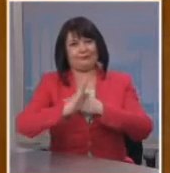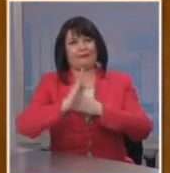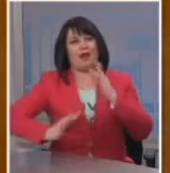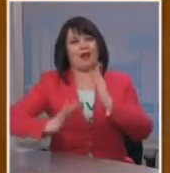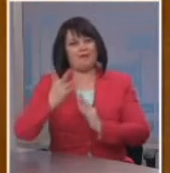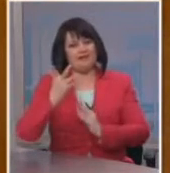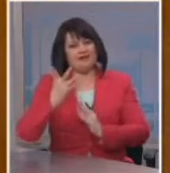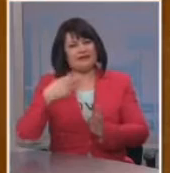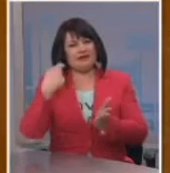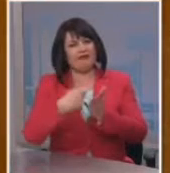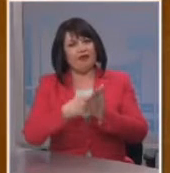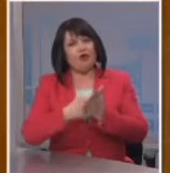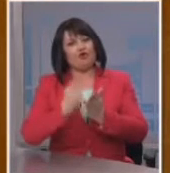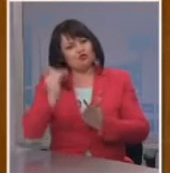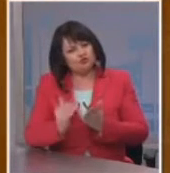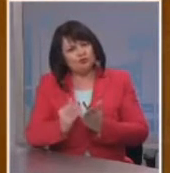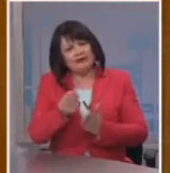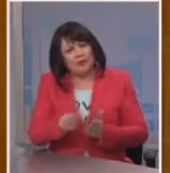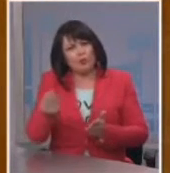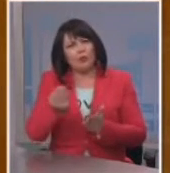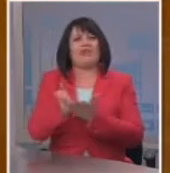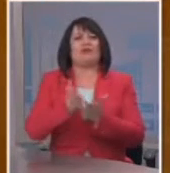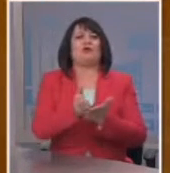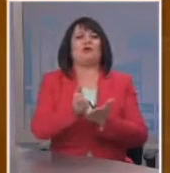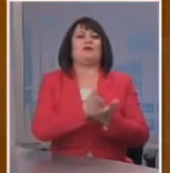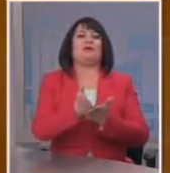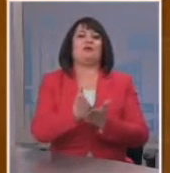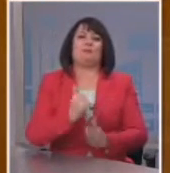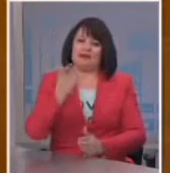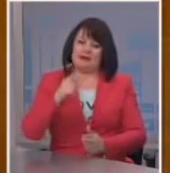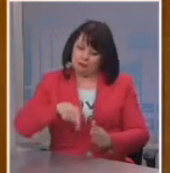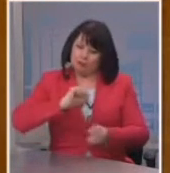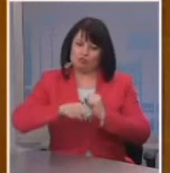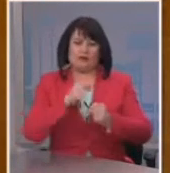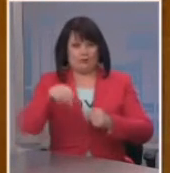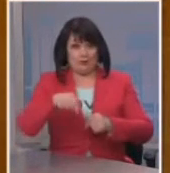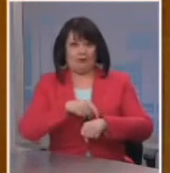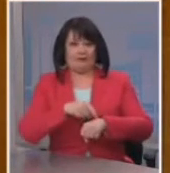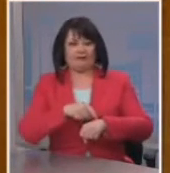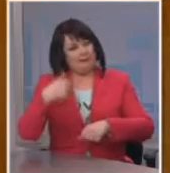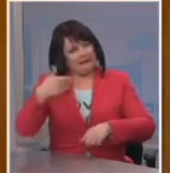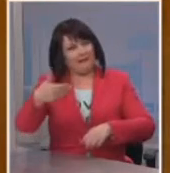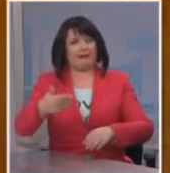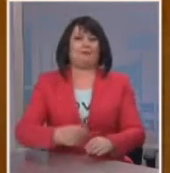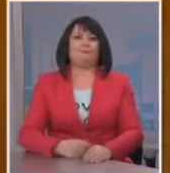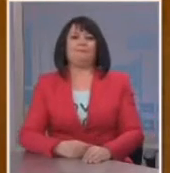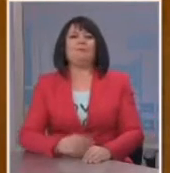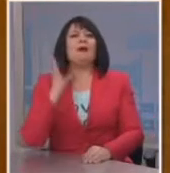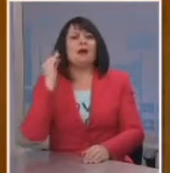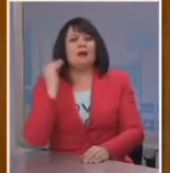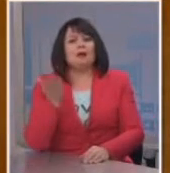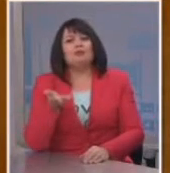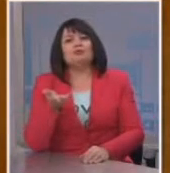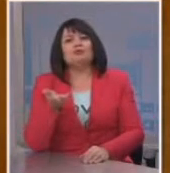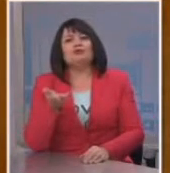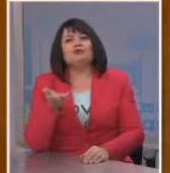φόρους. Και να τους κάνουμε και πιο δίκαιους ακόμα από ό,τι προσπαθεί σήμερα η κυβέρνηση να το κάνει. Αλλά άκουσα